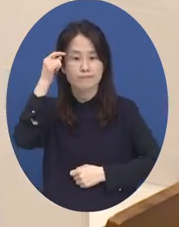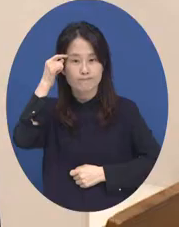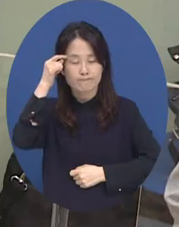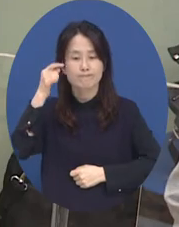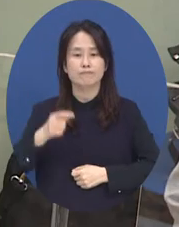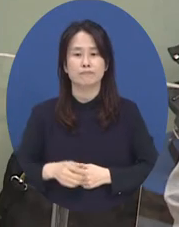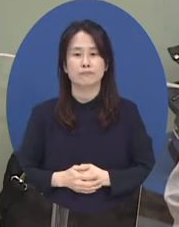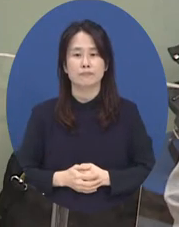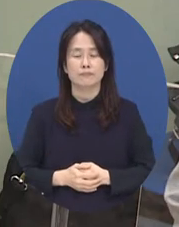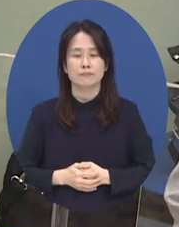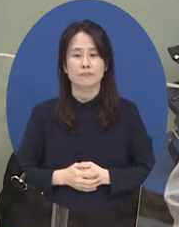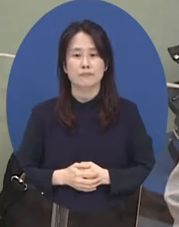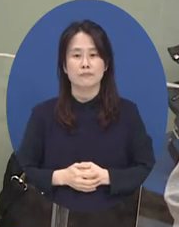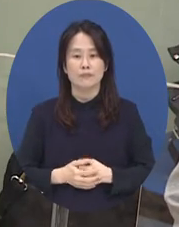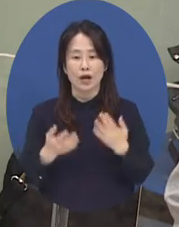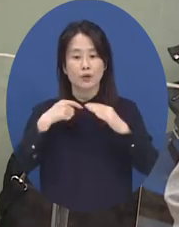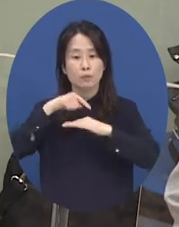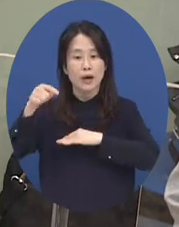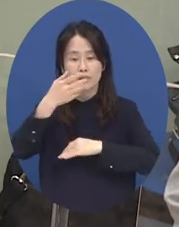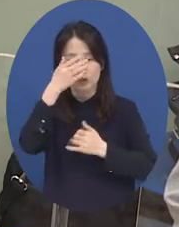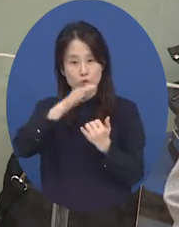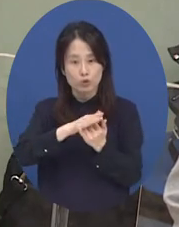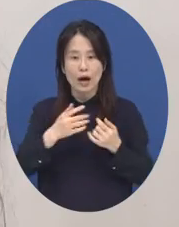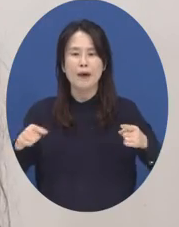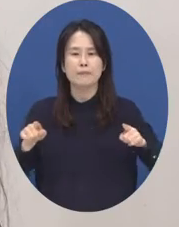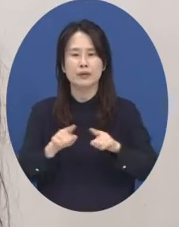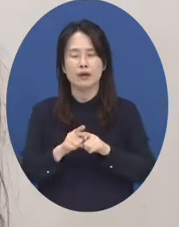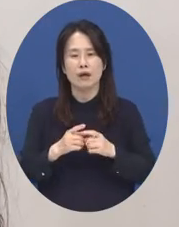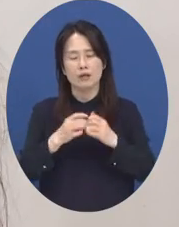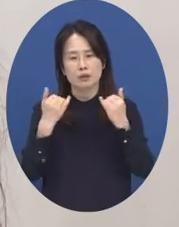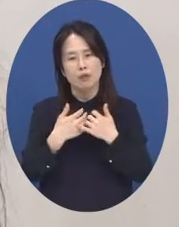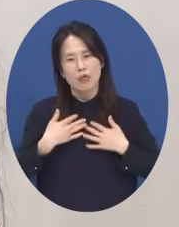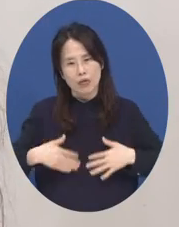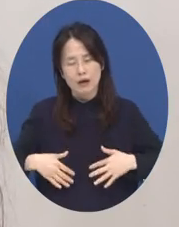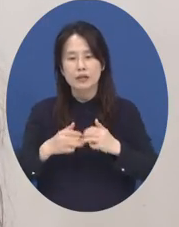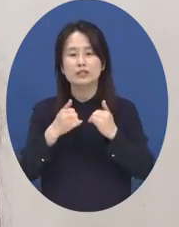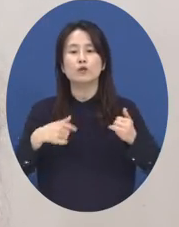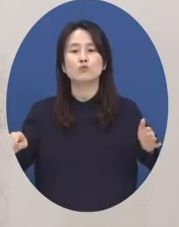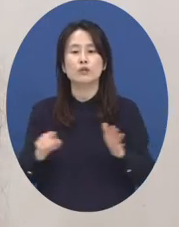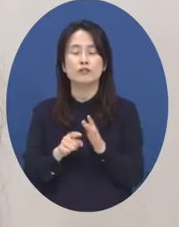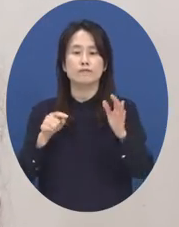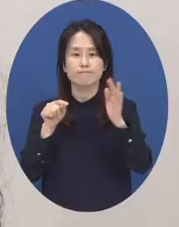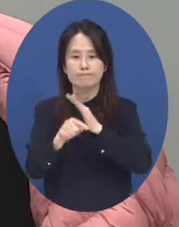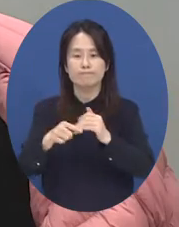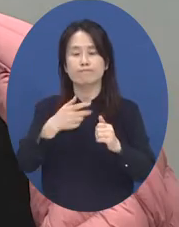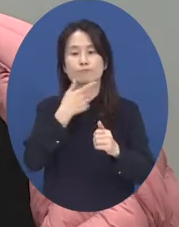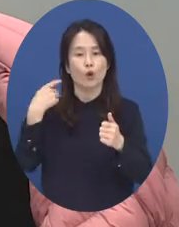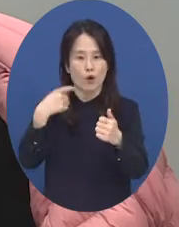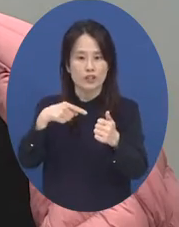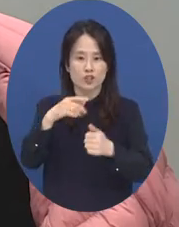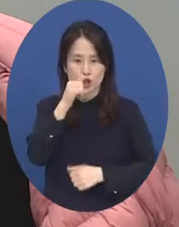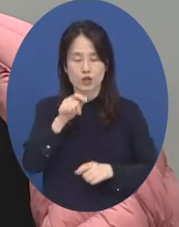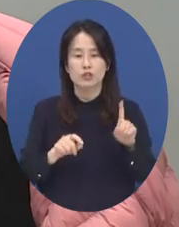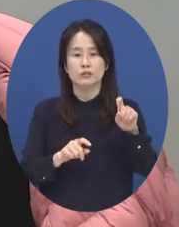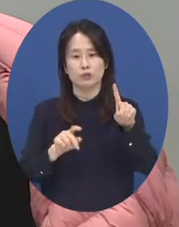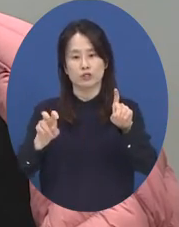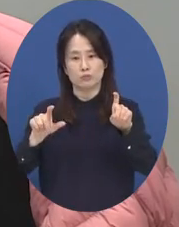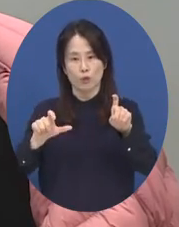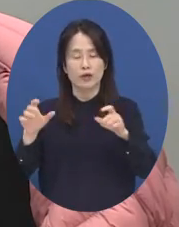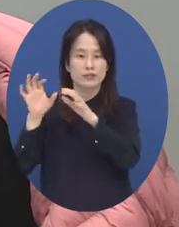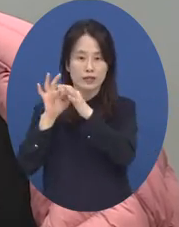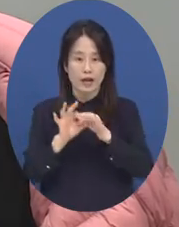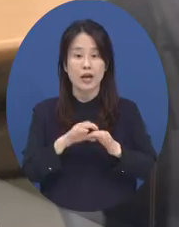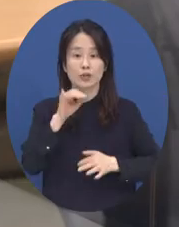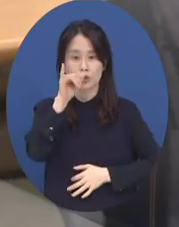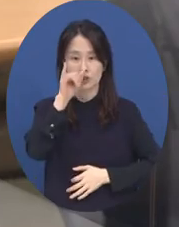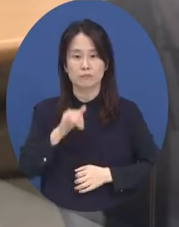생각됩니다. 예. 학교 밖 청소년과 사회적 배려계층 청소년을 위한 찾아가는 영어 교육은 11월 25일까지 이어질